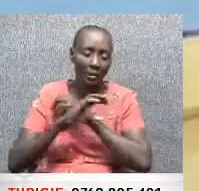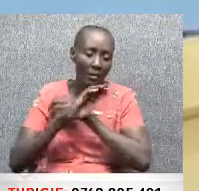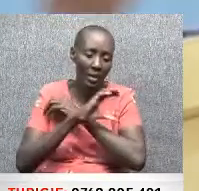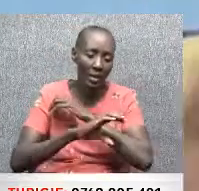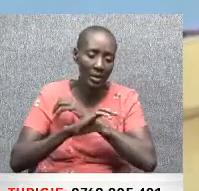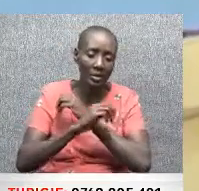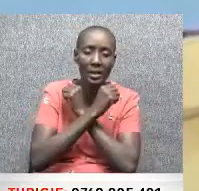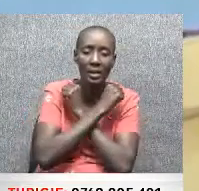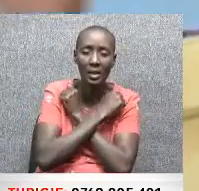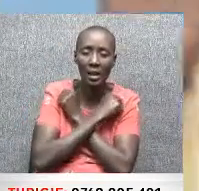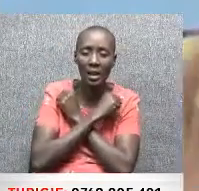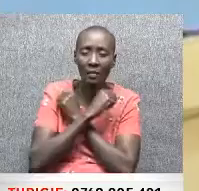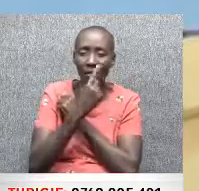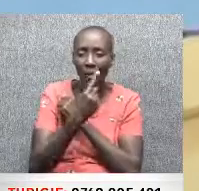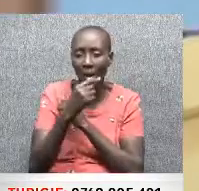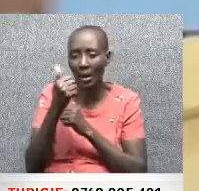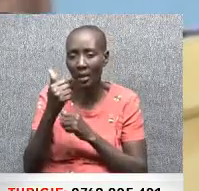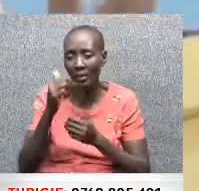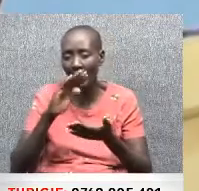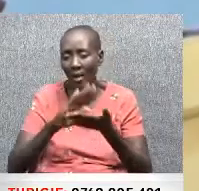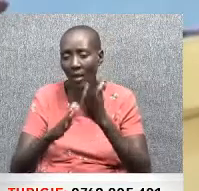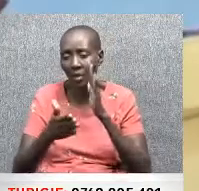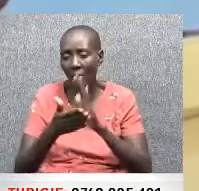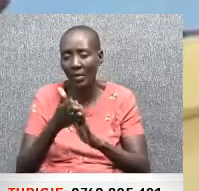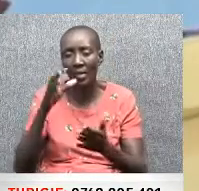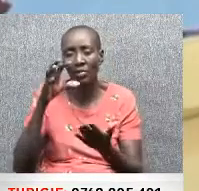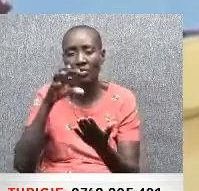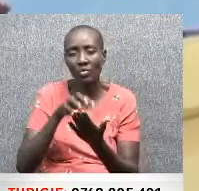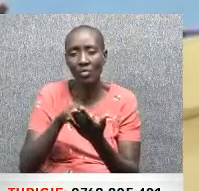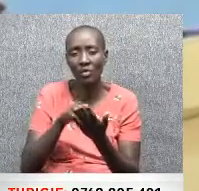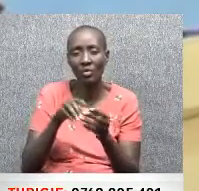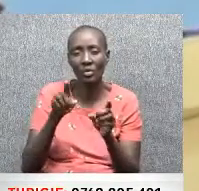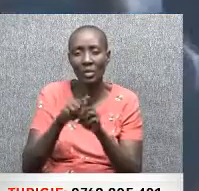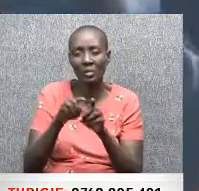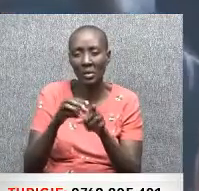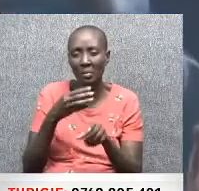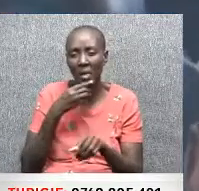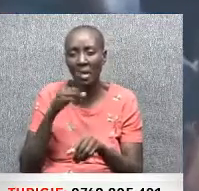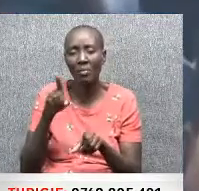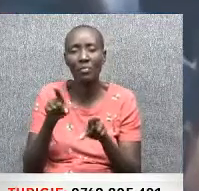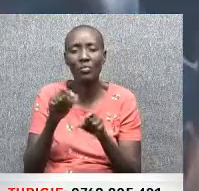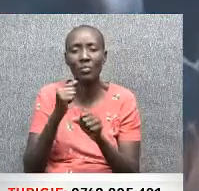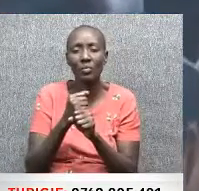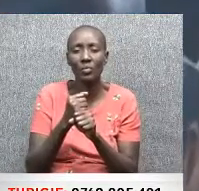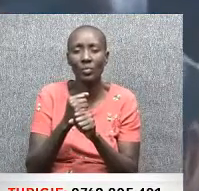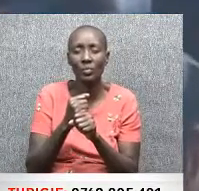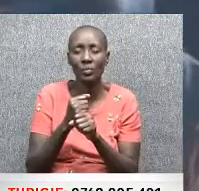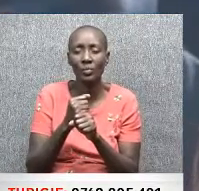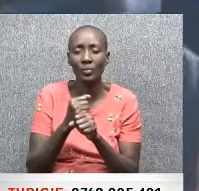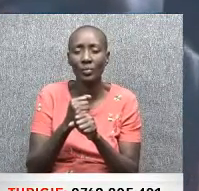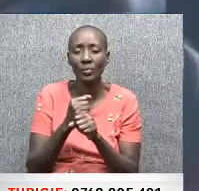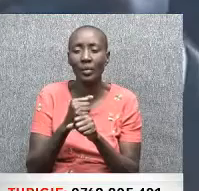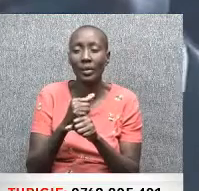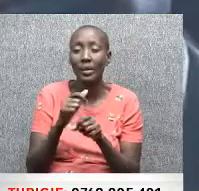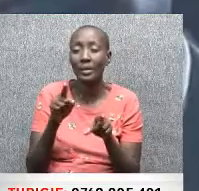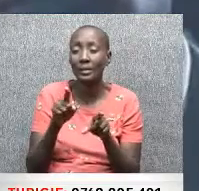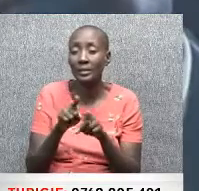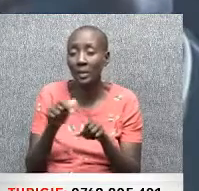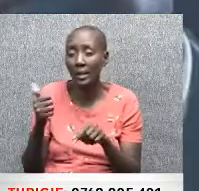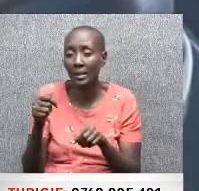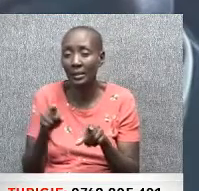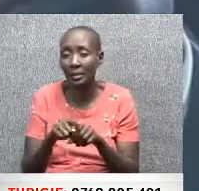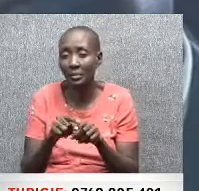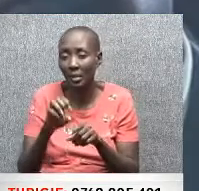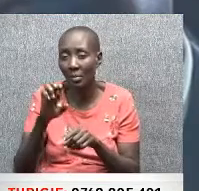Kenyans without any conditionalities in the way that he did? Kadhalika, kiranja wa chache katika bunge la kaunti la Trans Nzoia